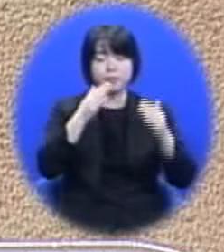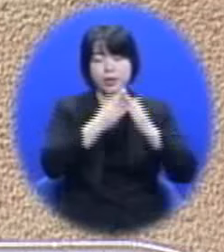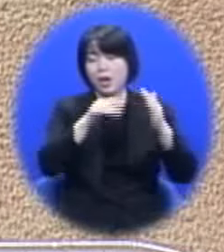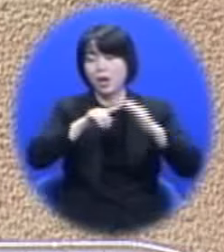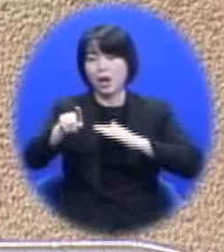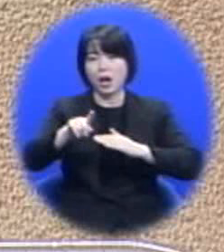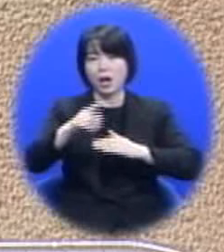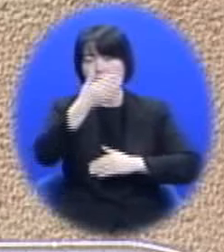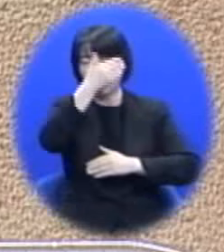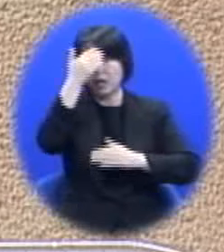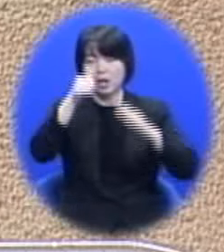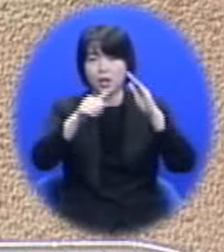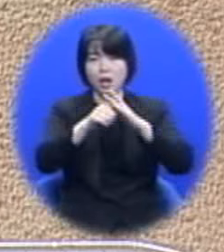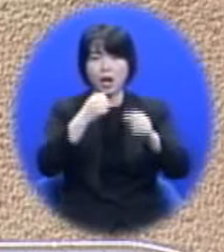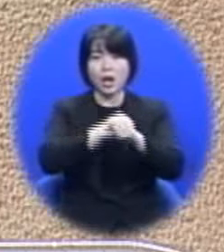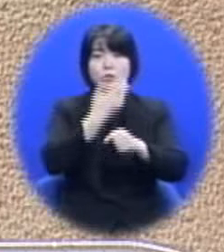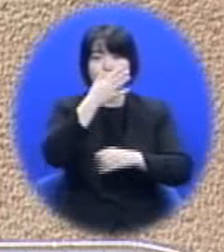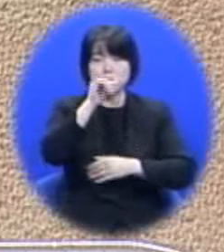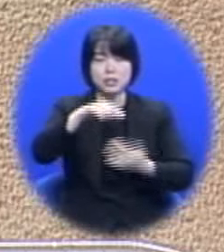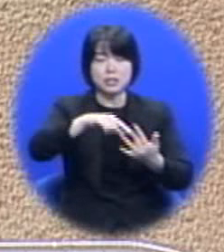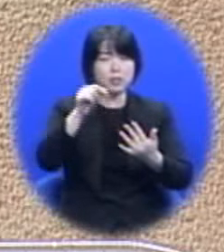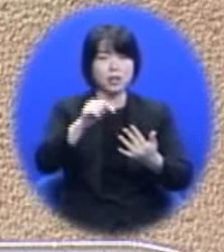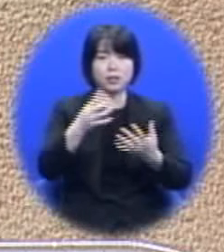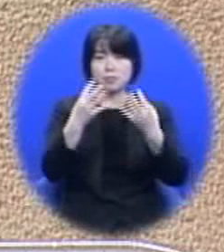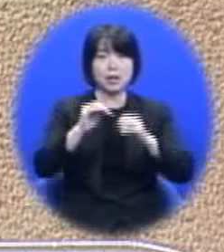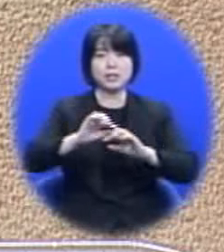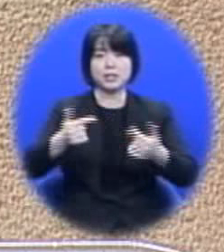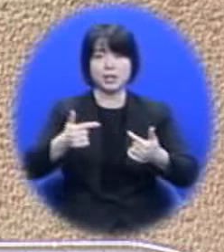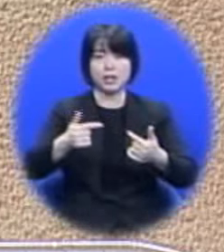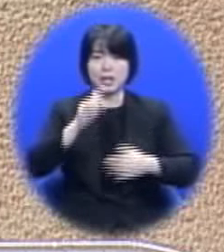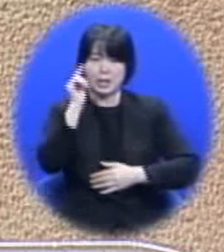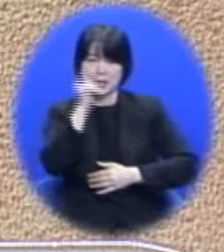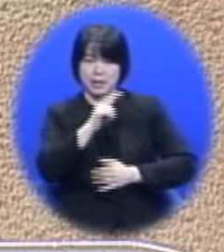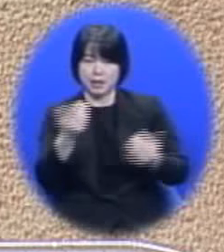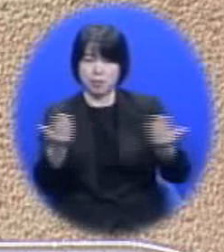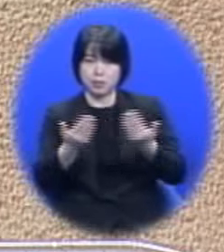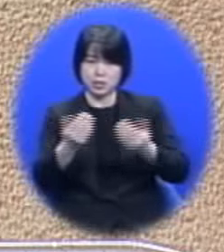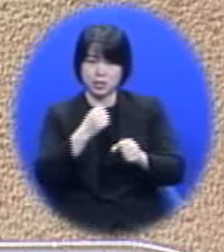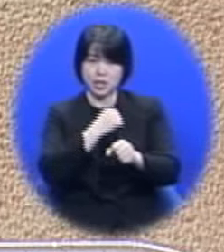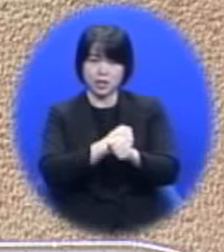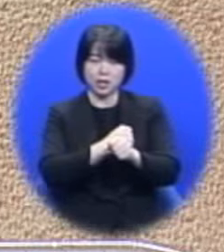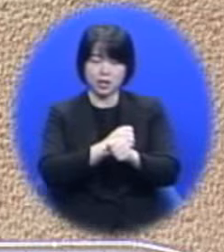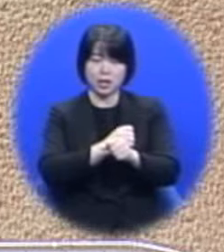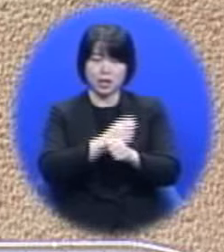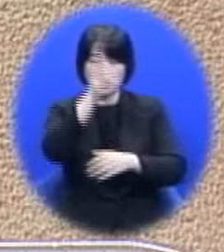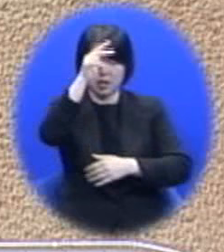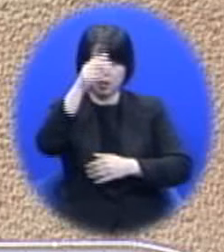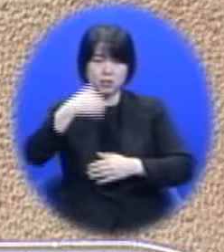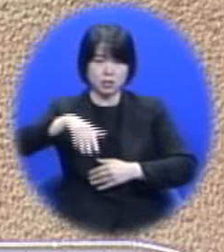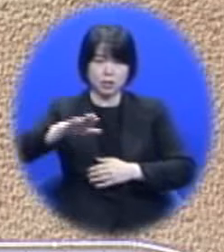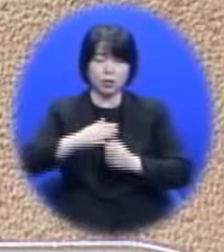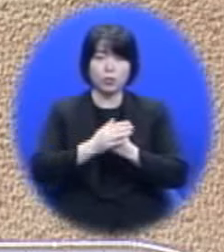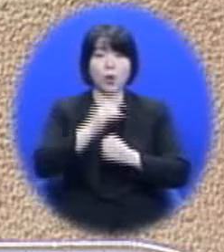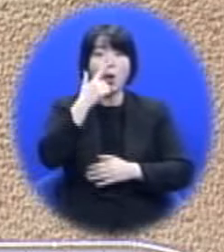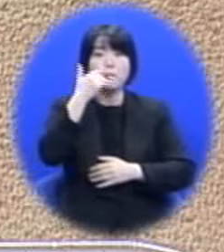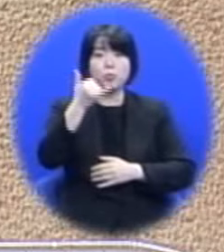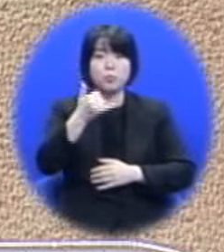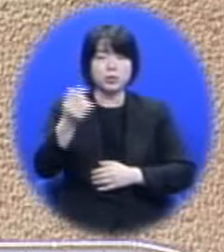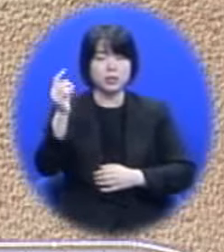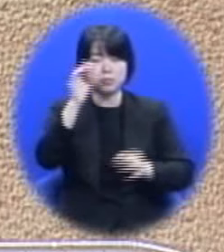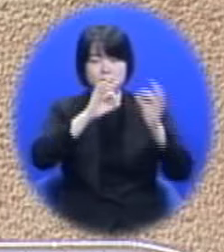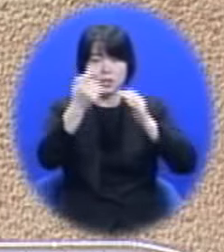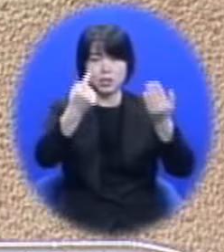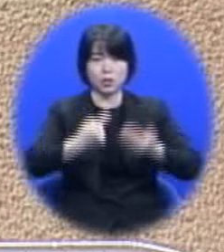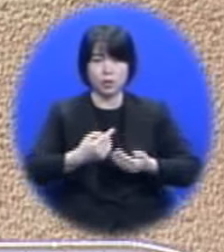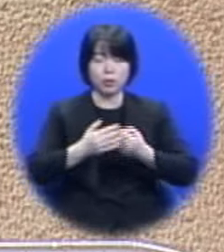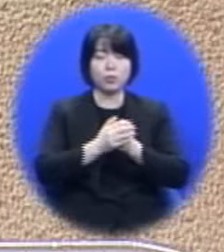선택은 그리 많지 않았습니다. 나쁜 짓 하다가 결국 경찰서에 가게 되었고 부모님이 찾아오셨고 피해자와 합의를